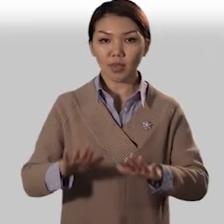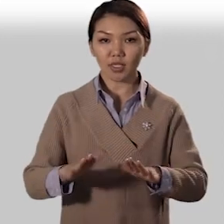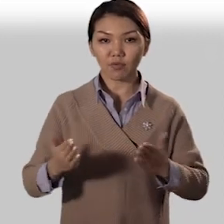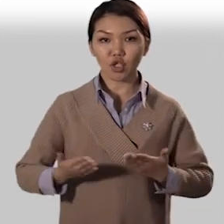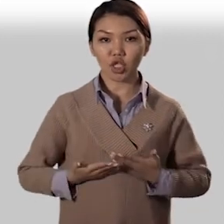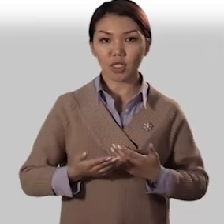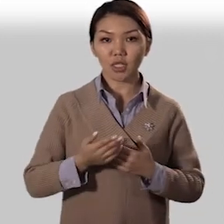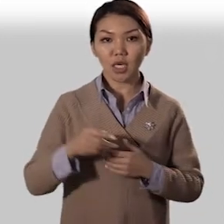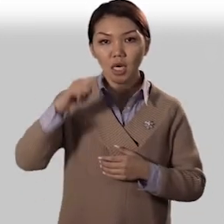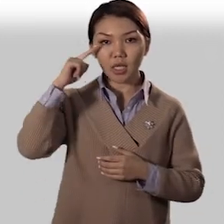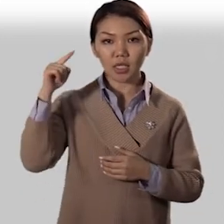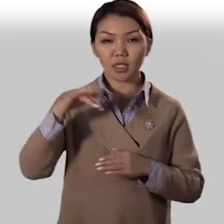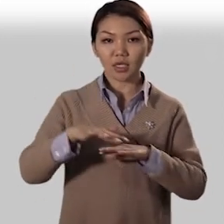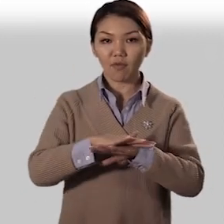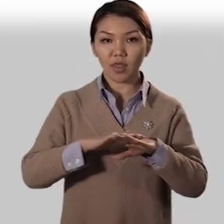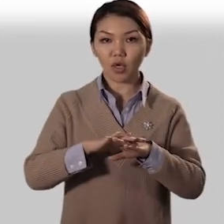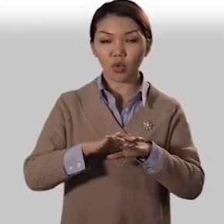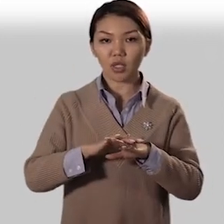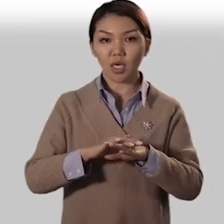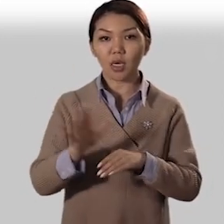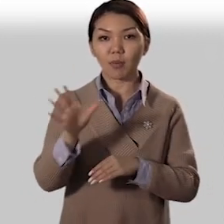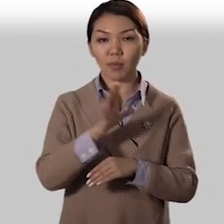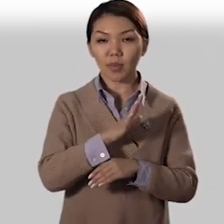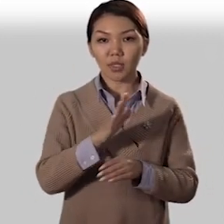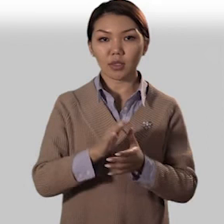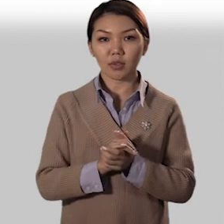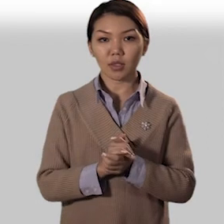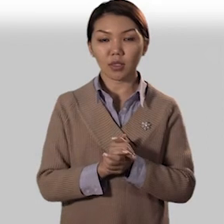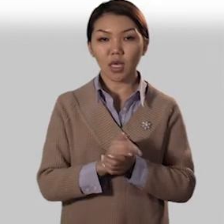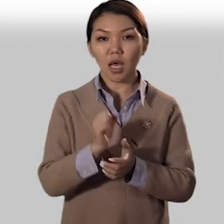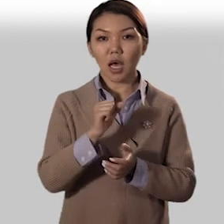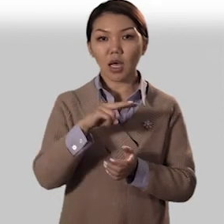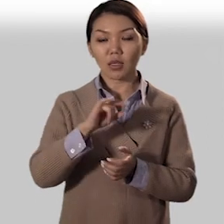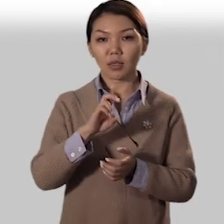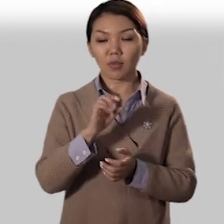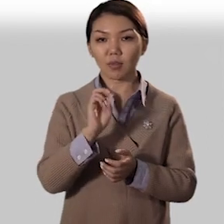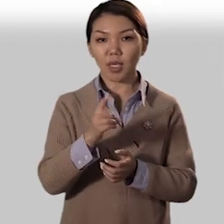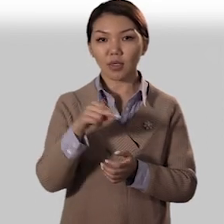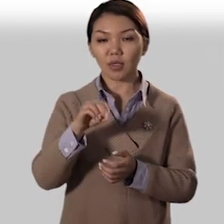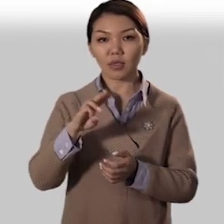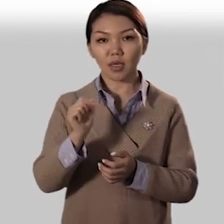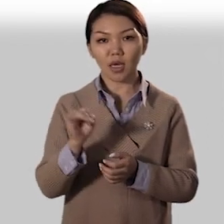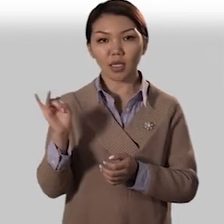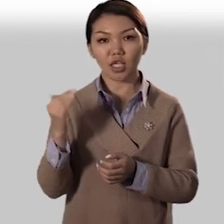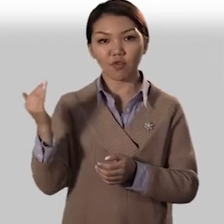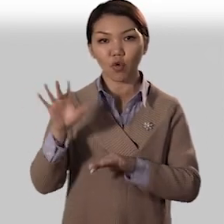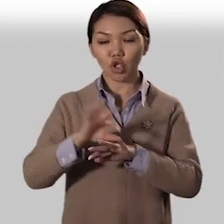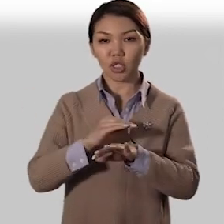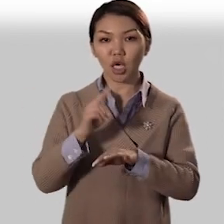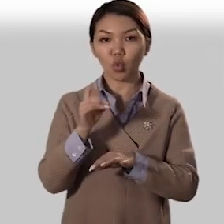кыргызского народа занимали алимбек датка и его жена курманжан датка